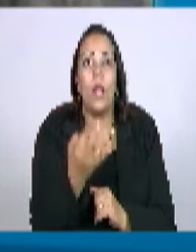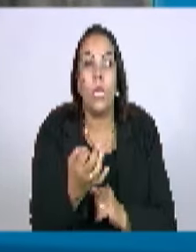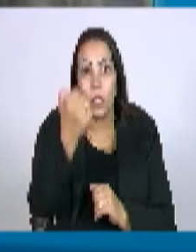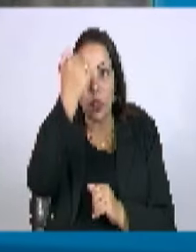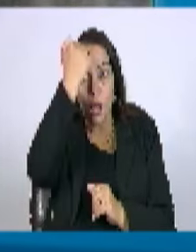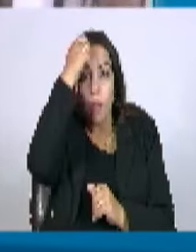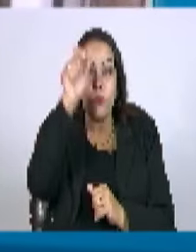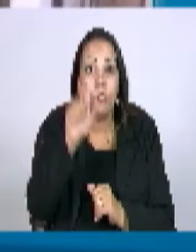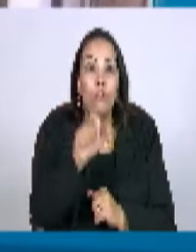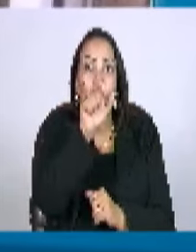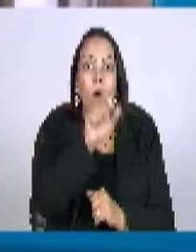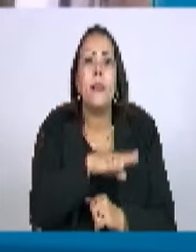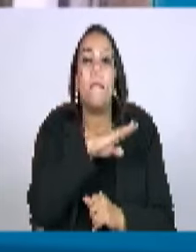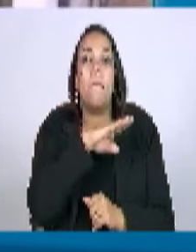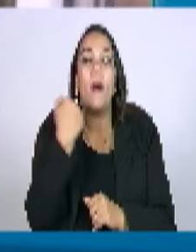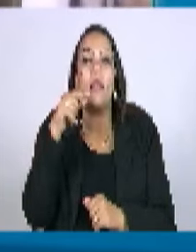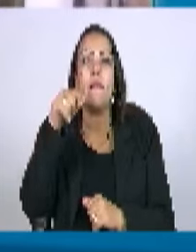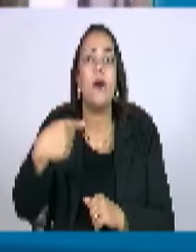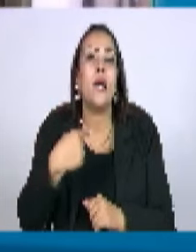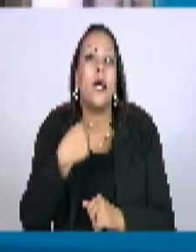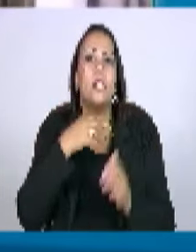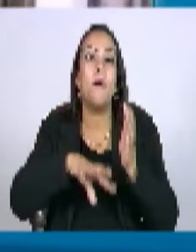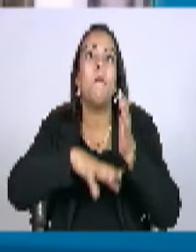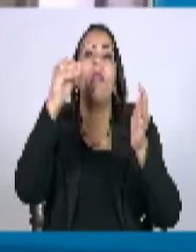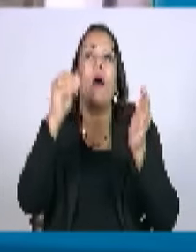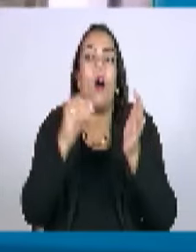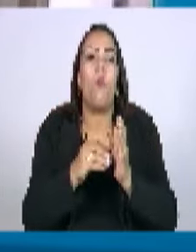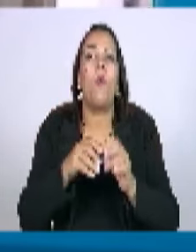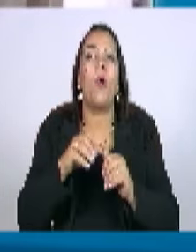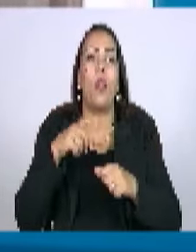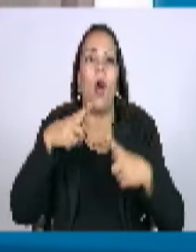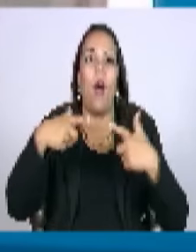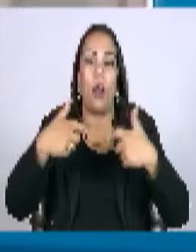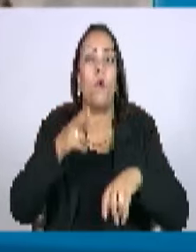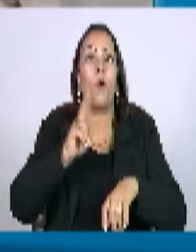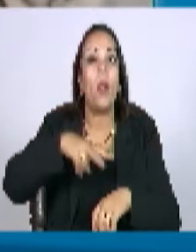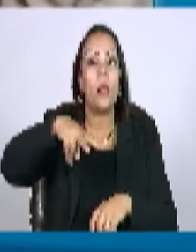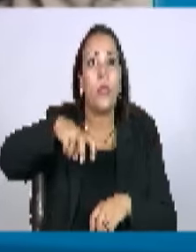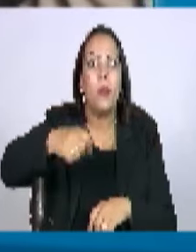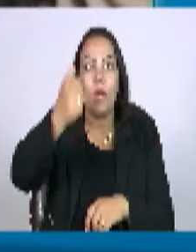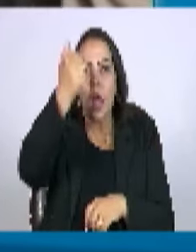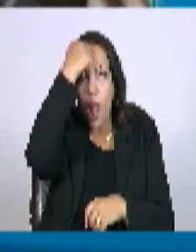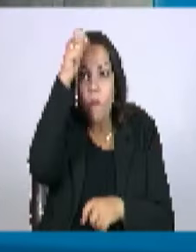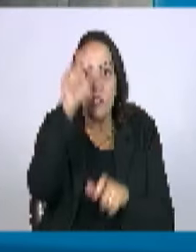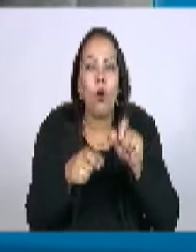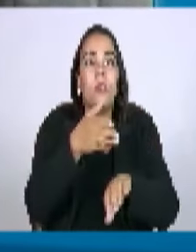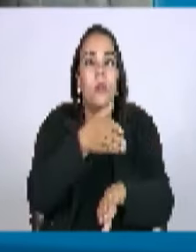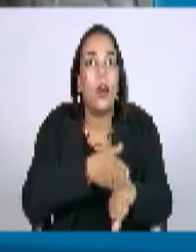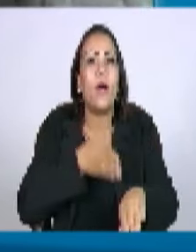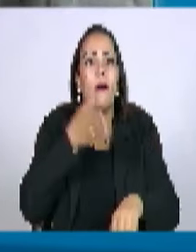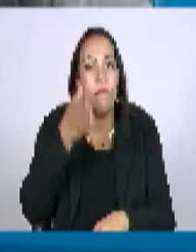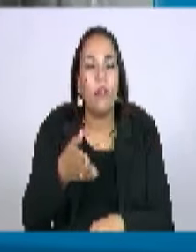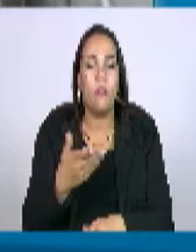واحد قتلوا في غزه منذ بدء العمليات 800000 واحد جرحوا يعني ارقام مش